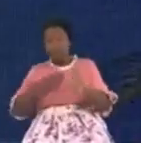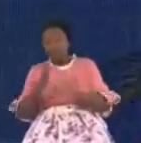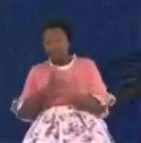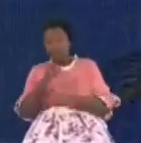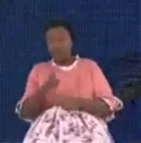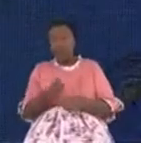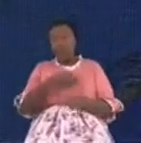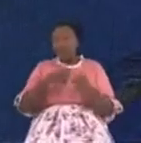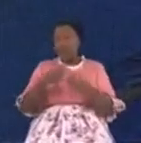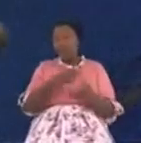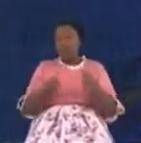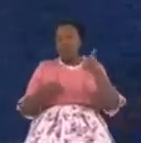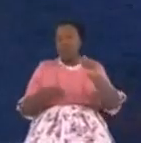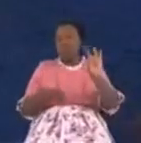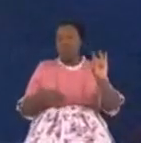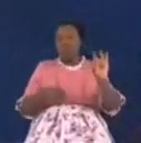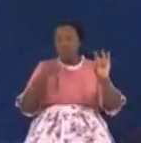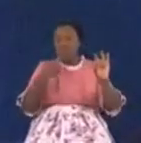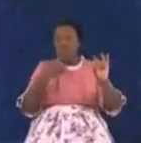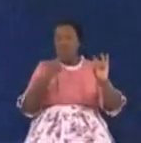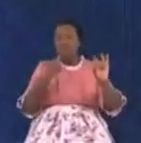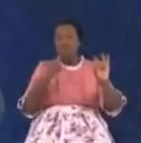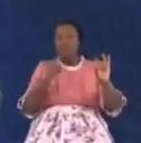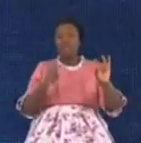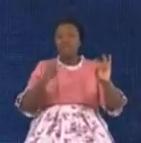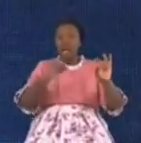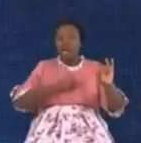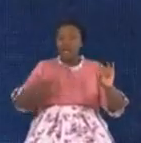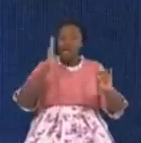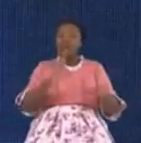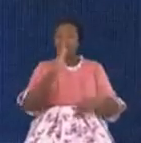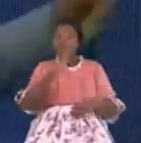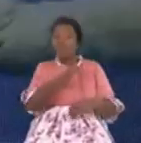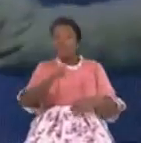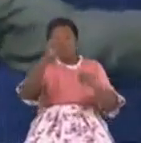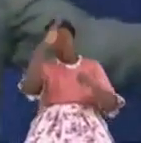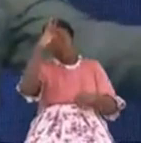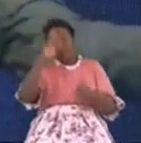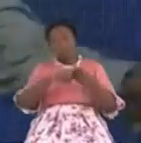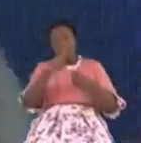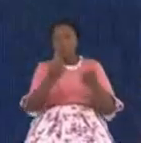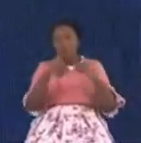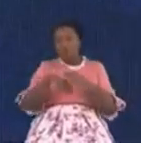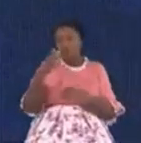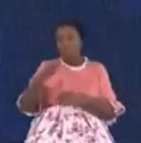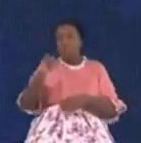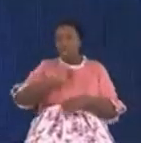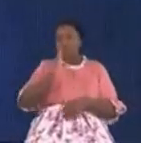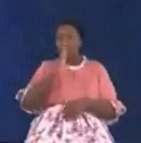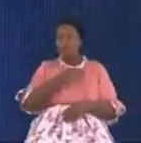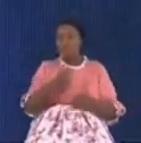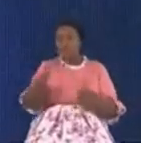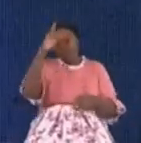gị. Amaokwu iri na asatọ, ọ si n'ebe ahụ, aga m abụkwara gị nna. Si n'etiti ha pụta, aga m